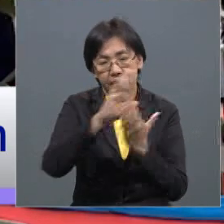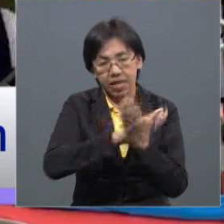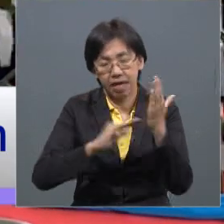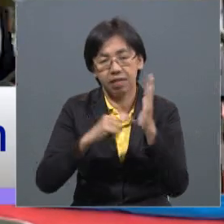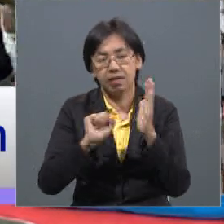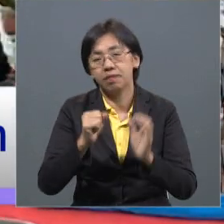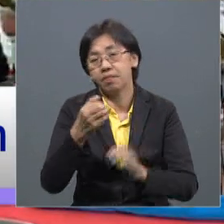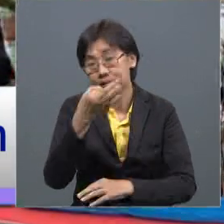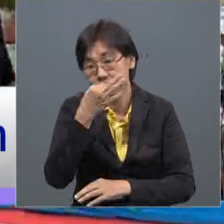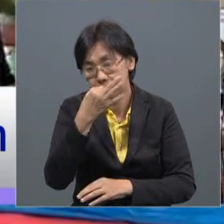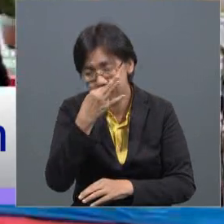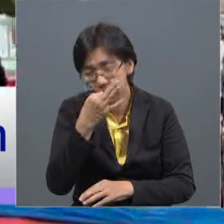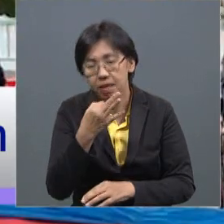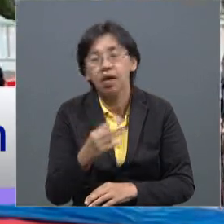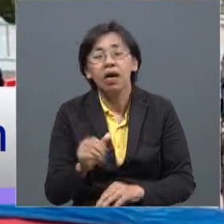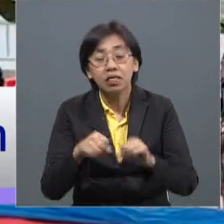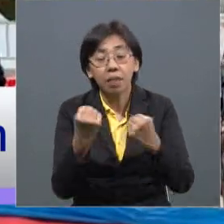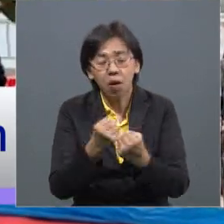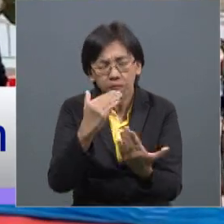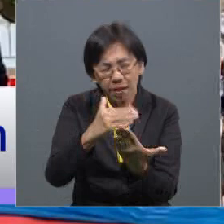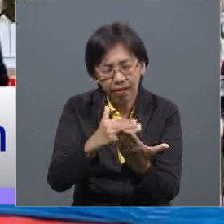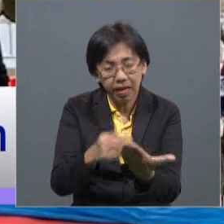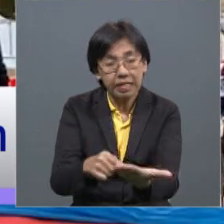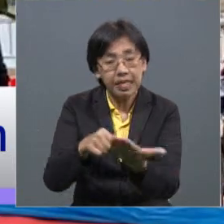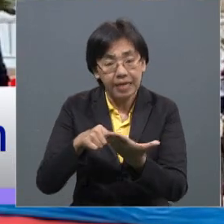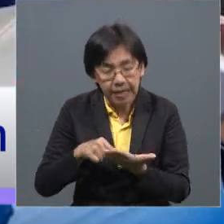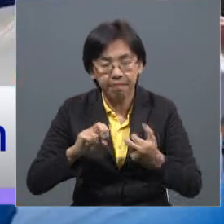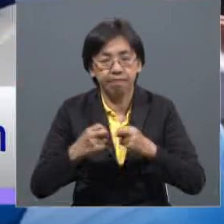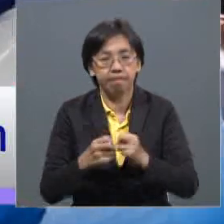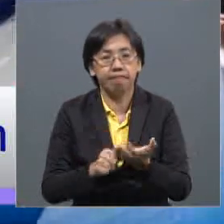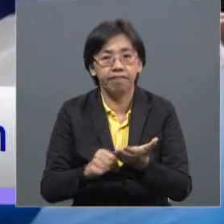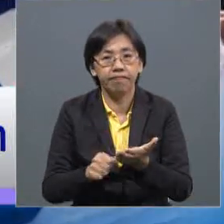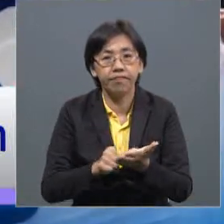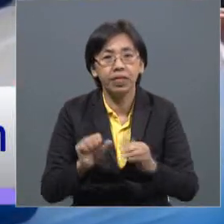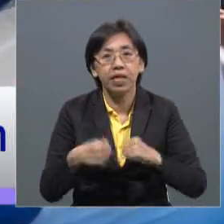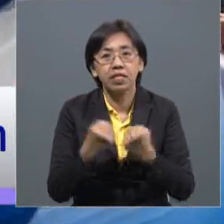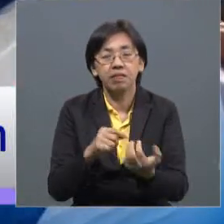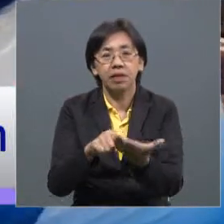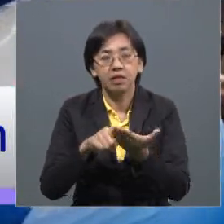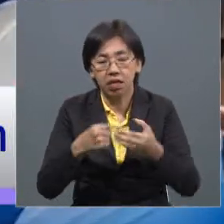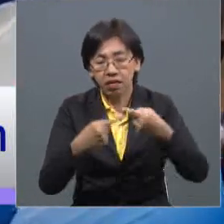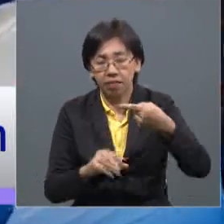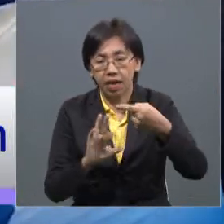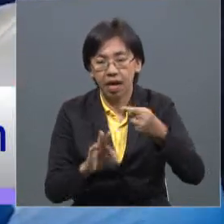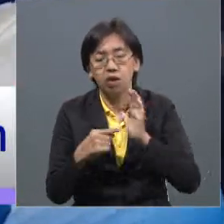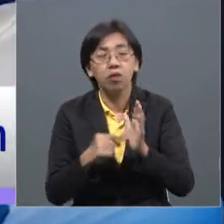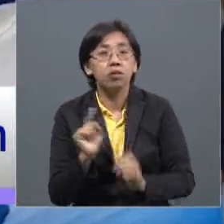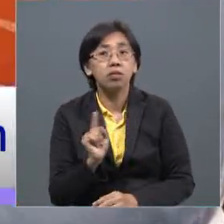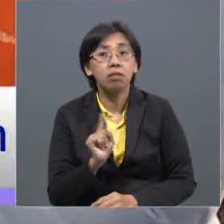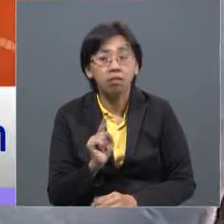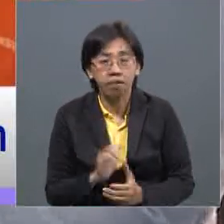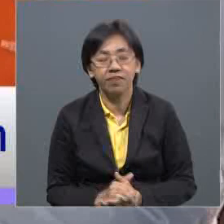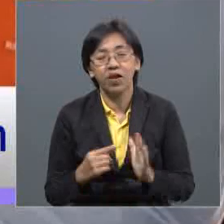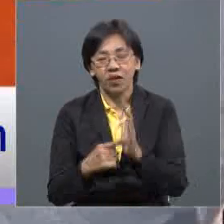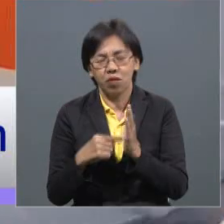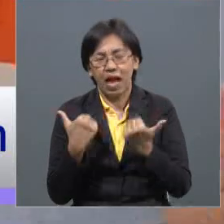แล้วก็มีการรับข้อเสนอจากสมาคมในการแก้ปัญหาด้วยสมาคมเนี่ยเสนอมา 9ข้อนะครับอย่างเช่นการกำหนดให้เรื่องนี้เนี่ย